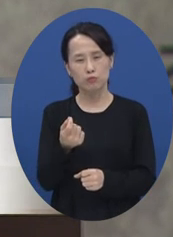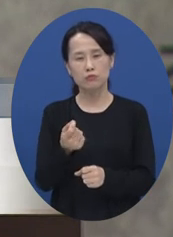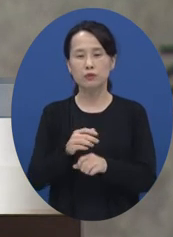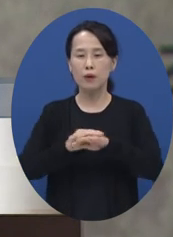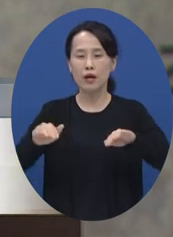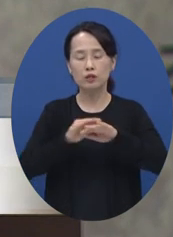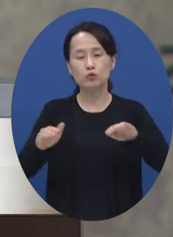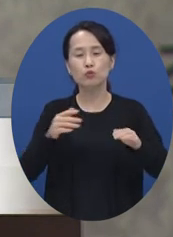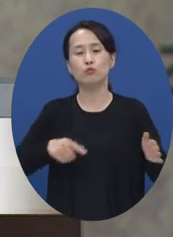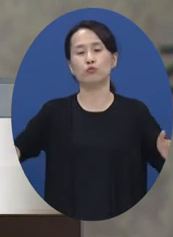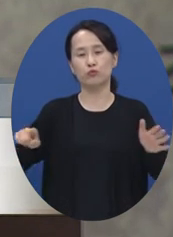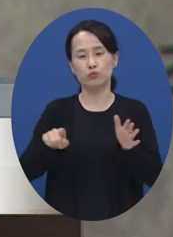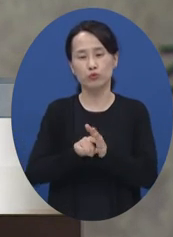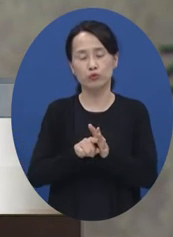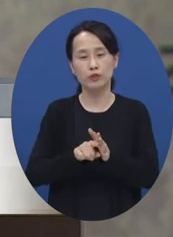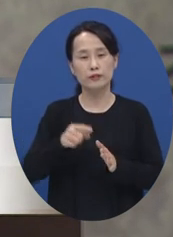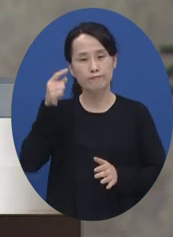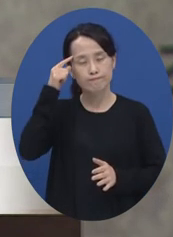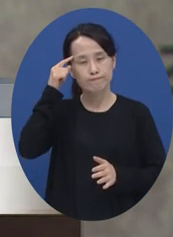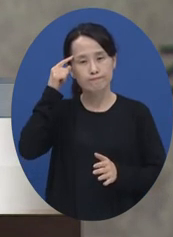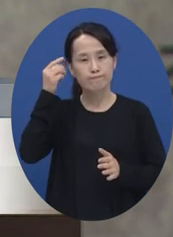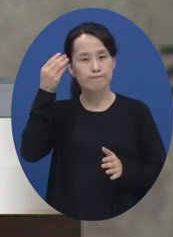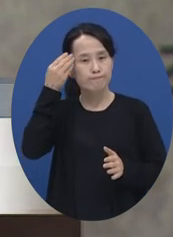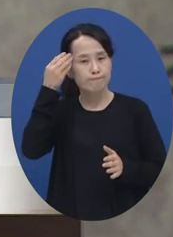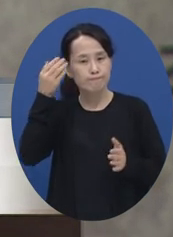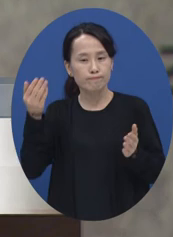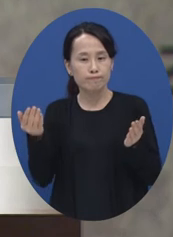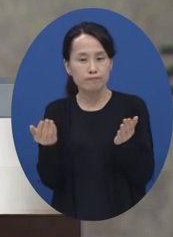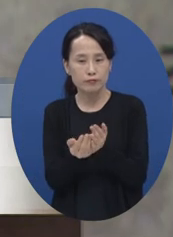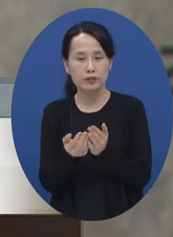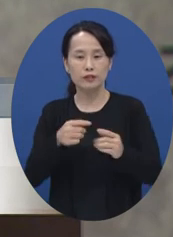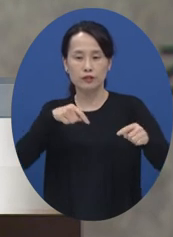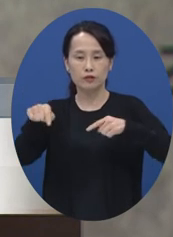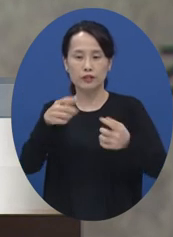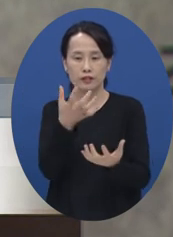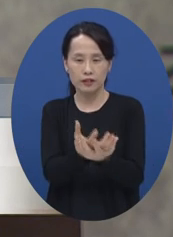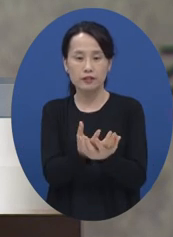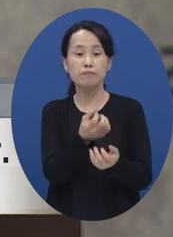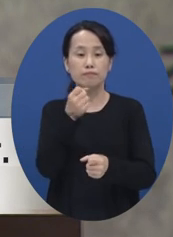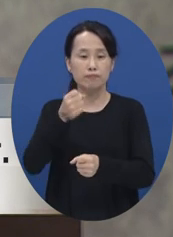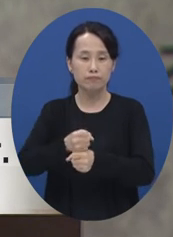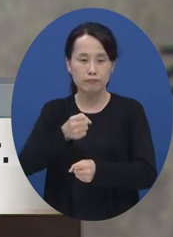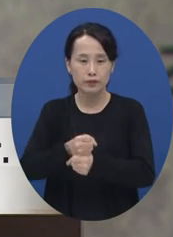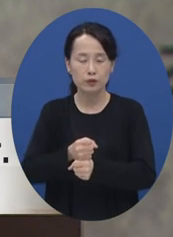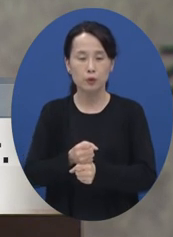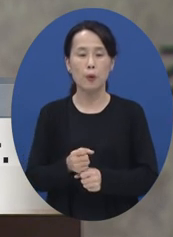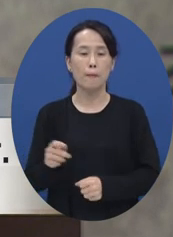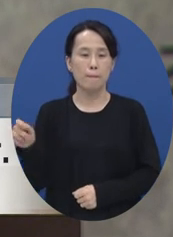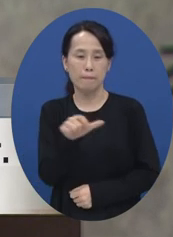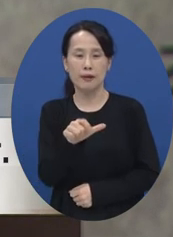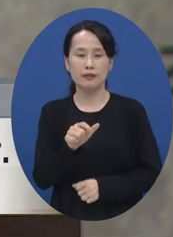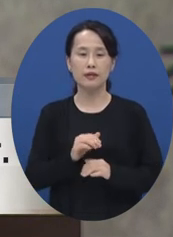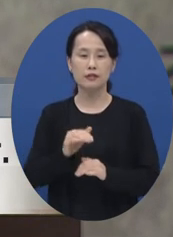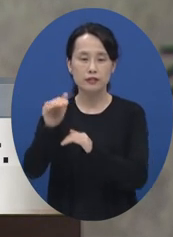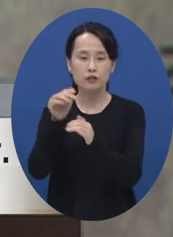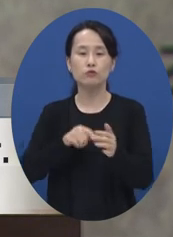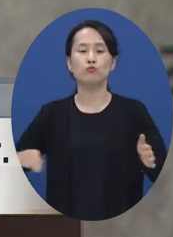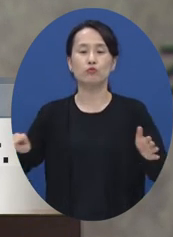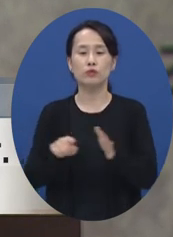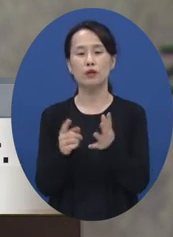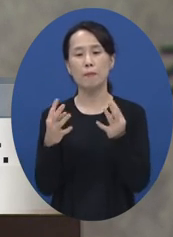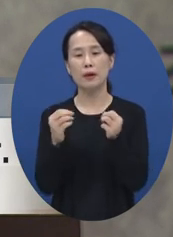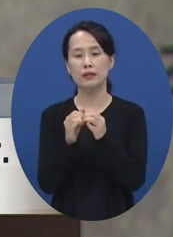일부나마 해소될 수 있도록 에 합리적인 정책 안될 만들어내고 또 실제 빠르게 집행될 수 있도록